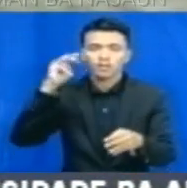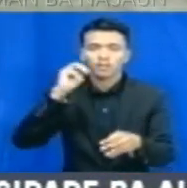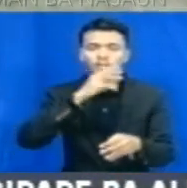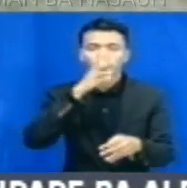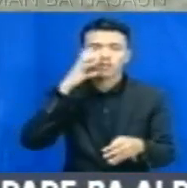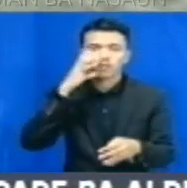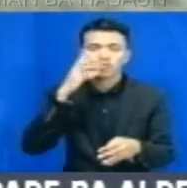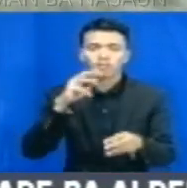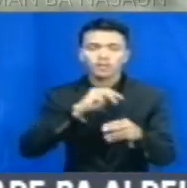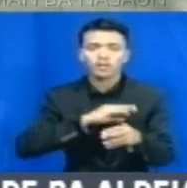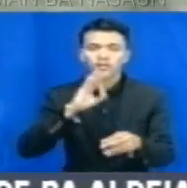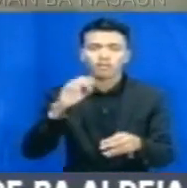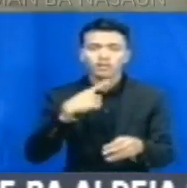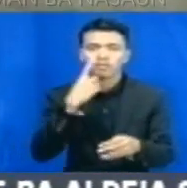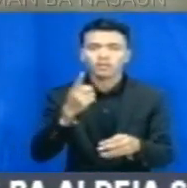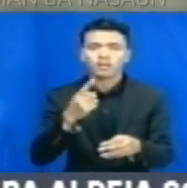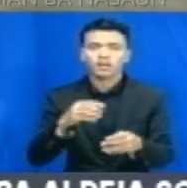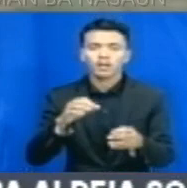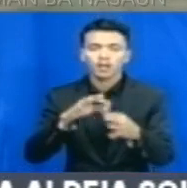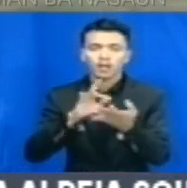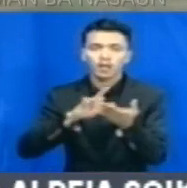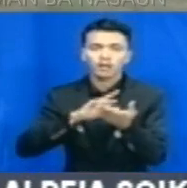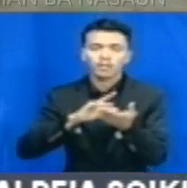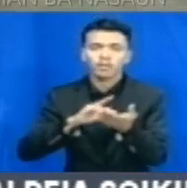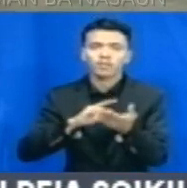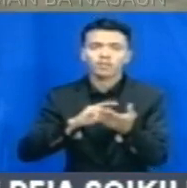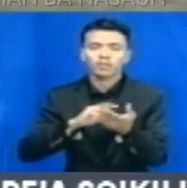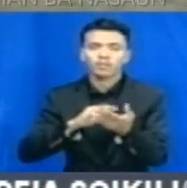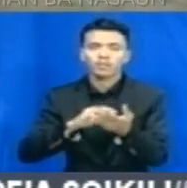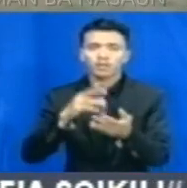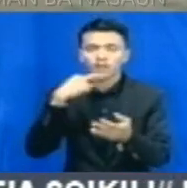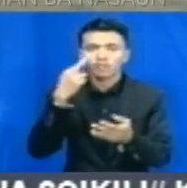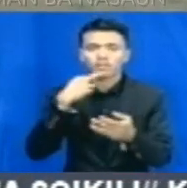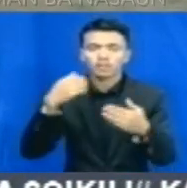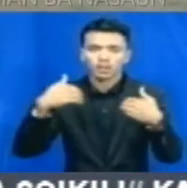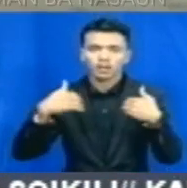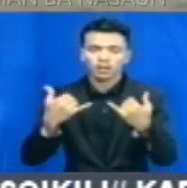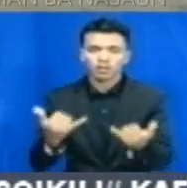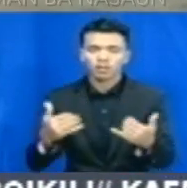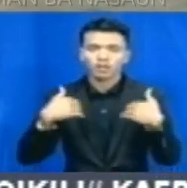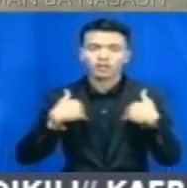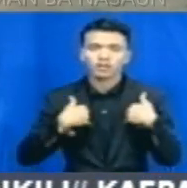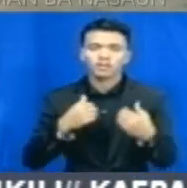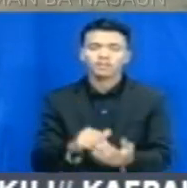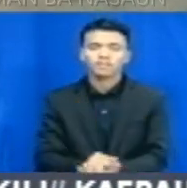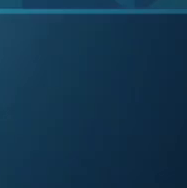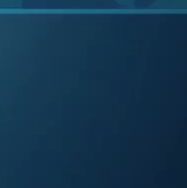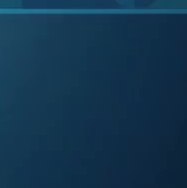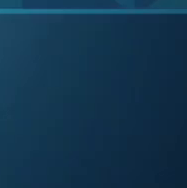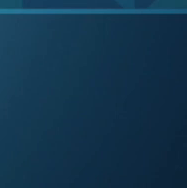katak amur kuba pestinian dadang ne iha Manufahi se sufisien. Husi Manufahi Reni Silva Mariano Martins